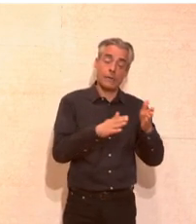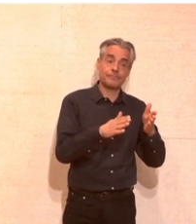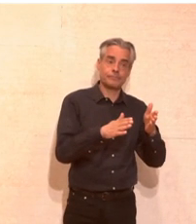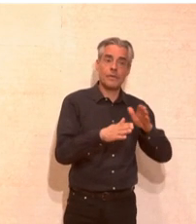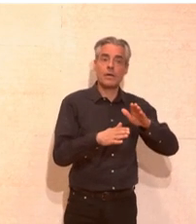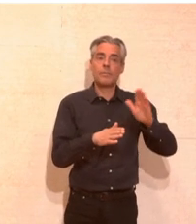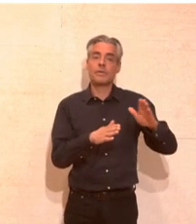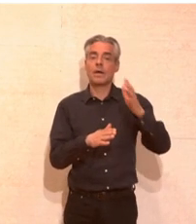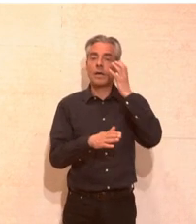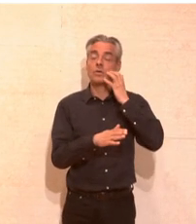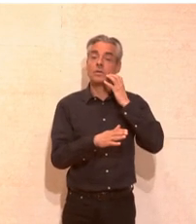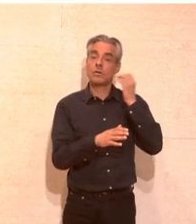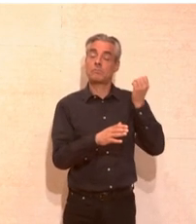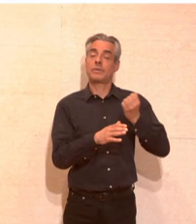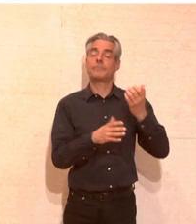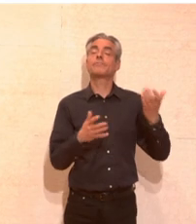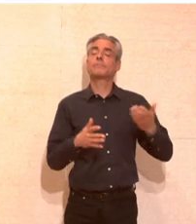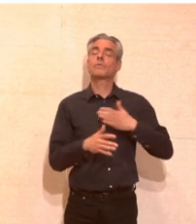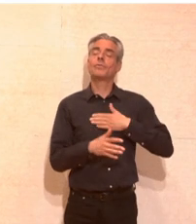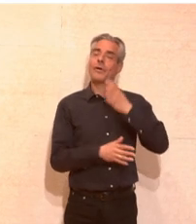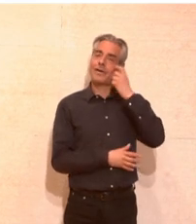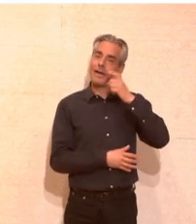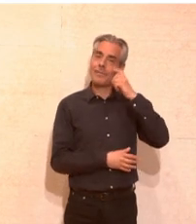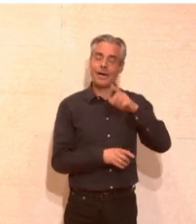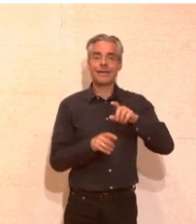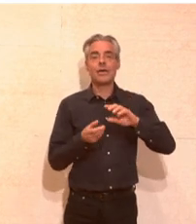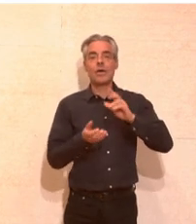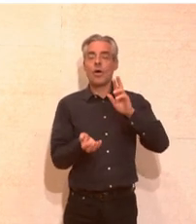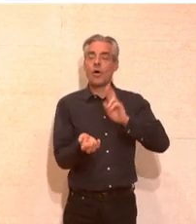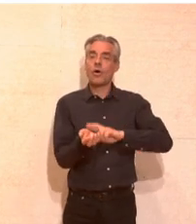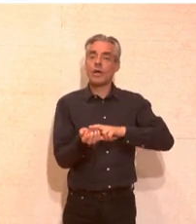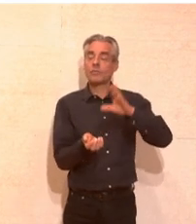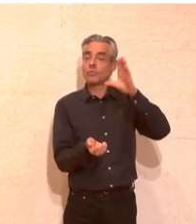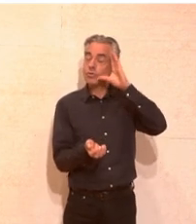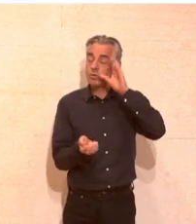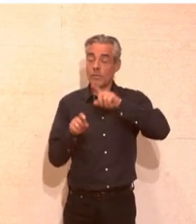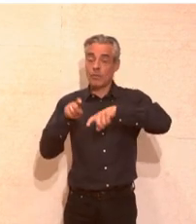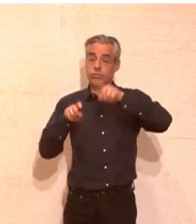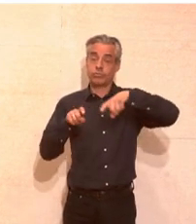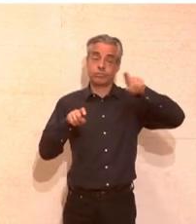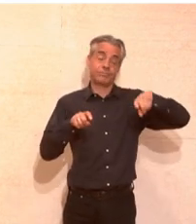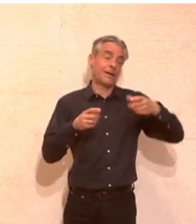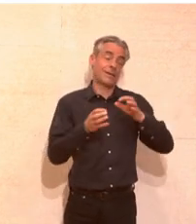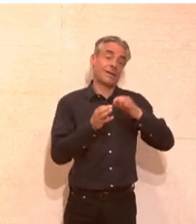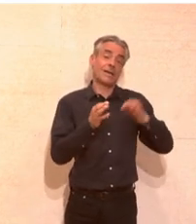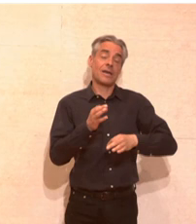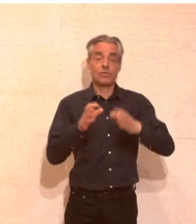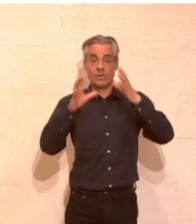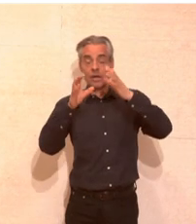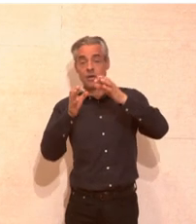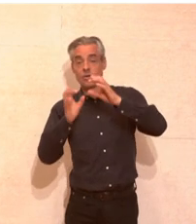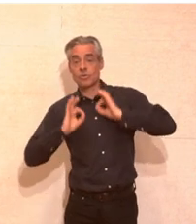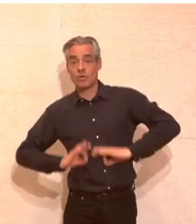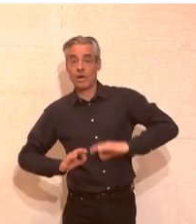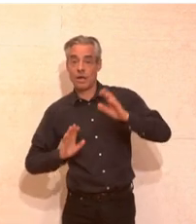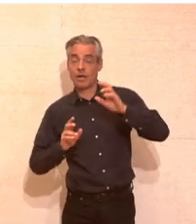très typique de l'adolescent. Or, on s'est rendu compte que l'irrégularité des horaires de sommeil est associée à de moins bons résultats académiques,